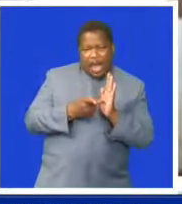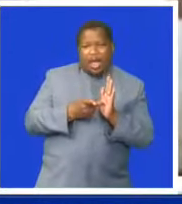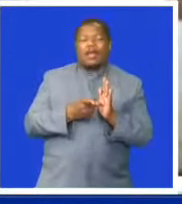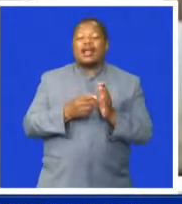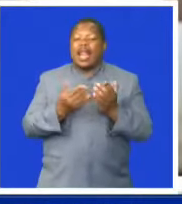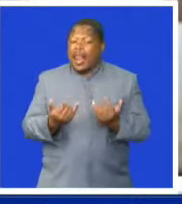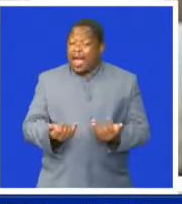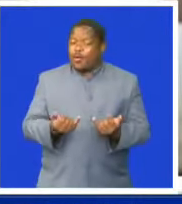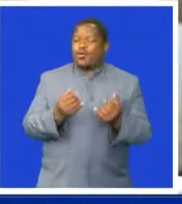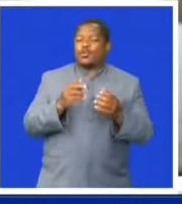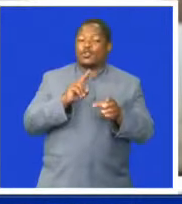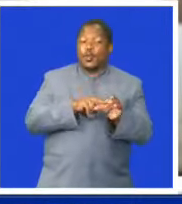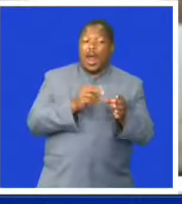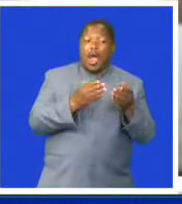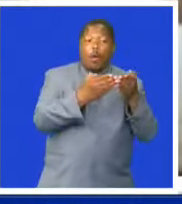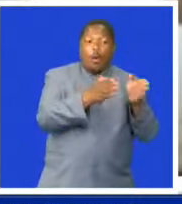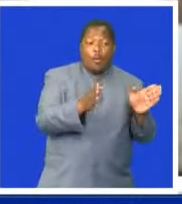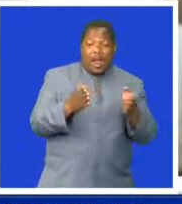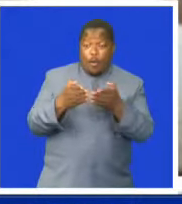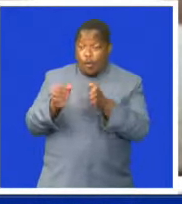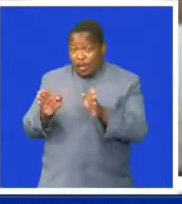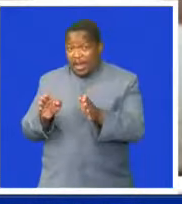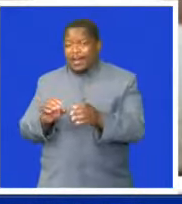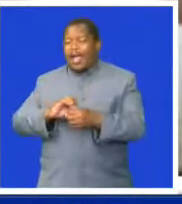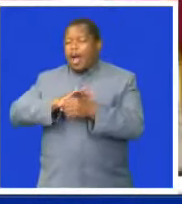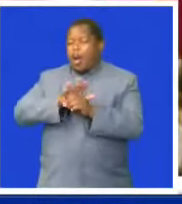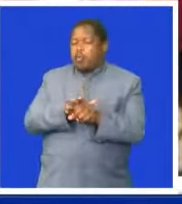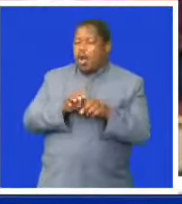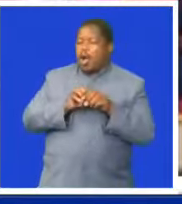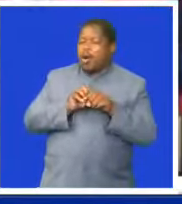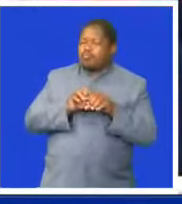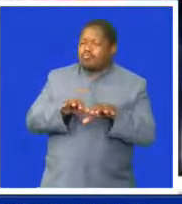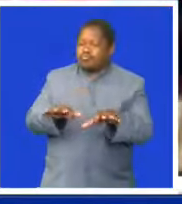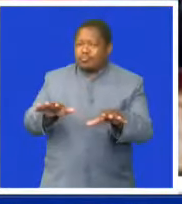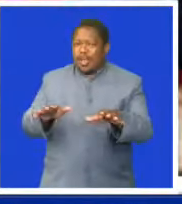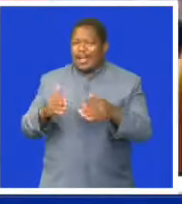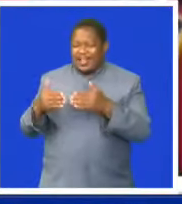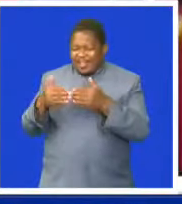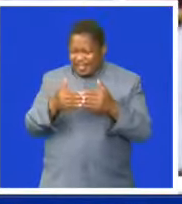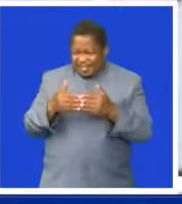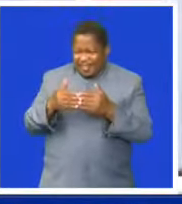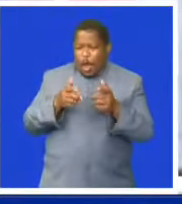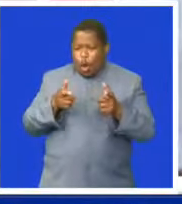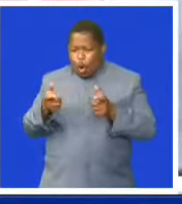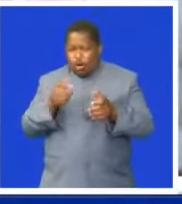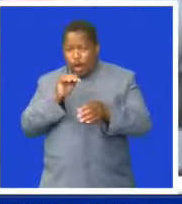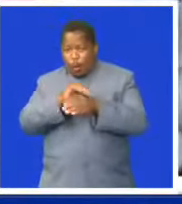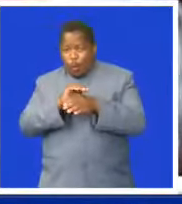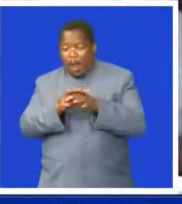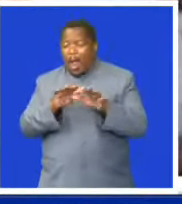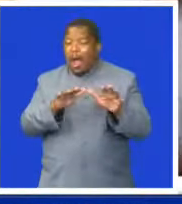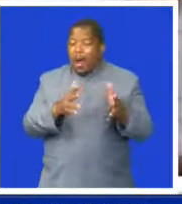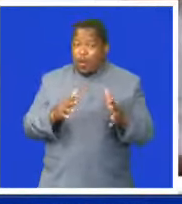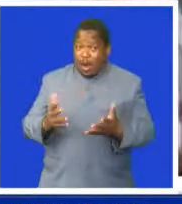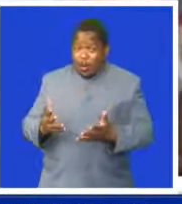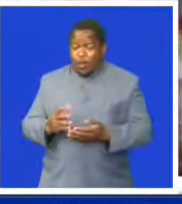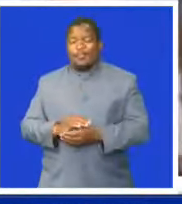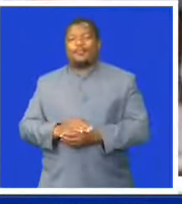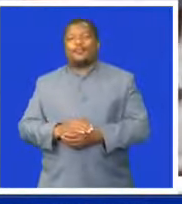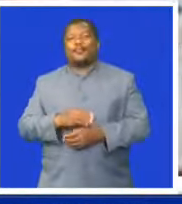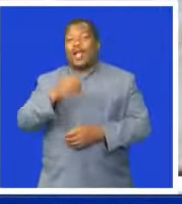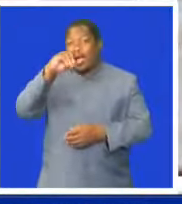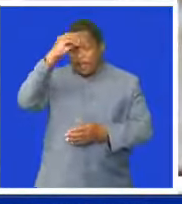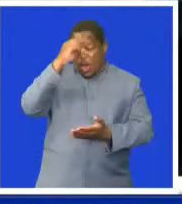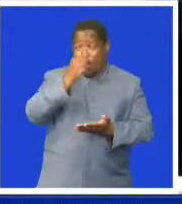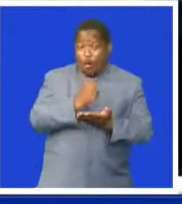siteshi semaphoyisa esteki Superintendent Vusi Ncwane uthi kumcokwa lokuthi labo somabhizimisi bayathi